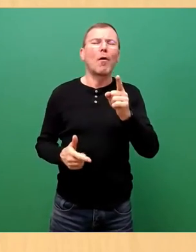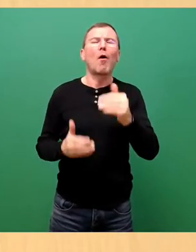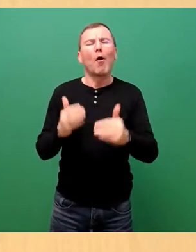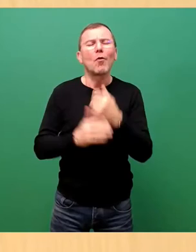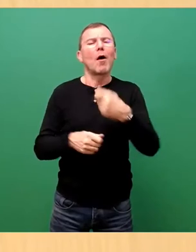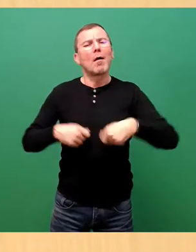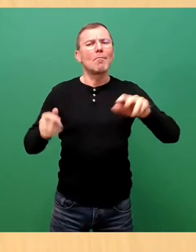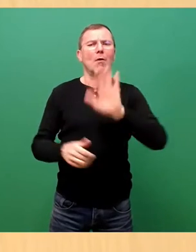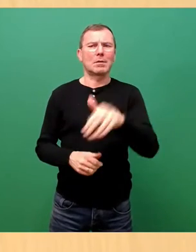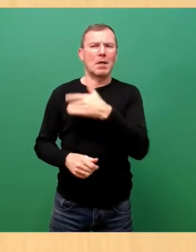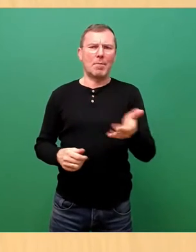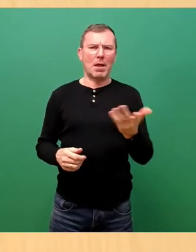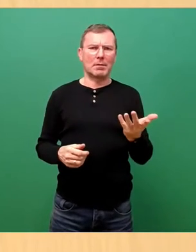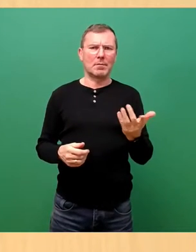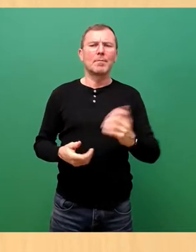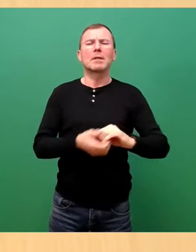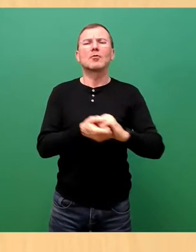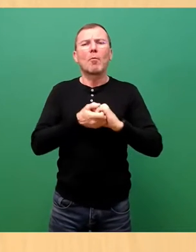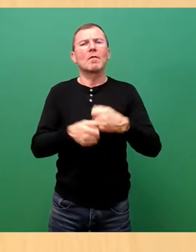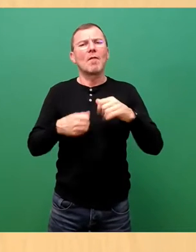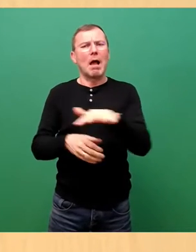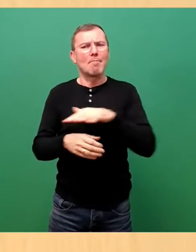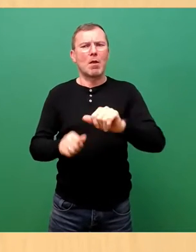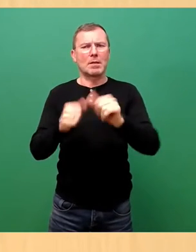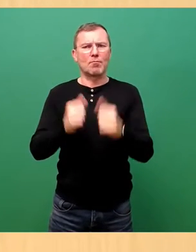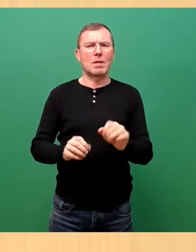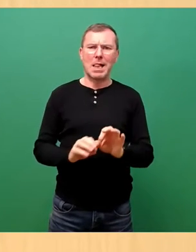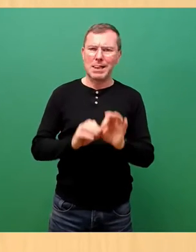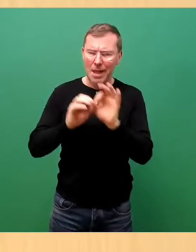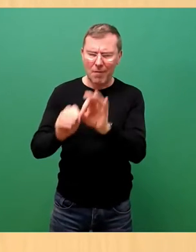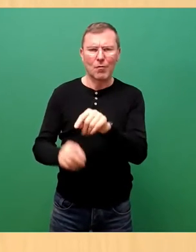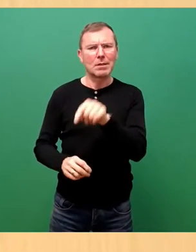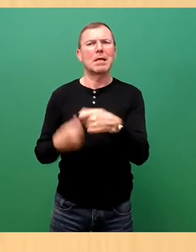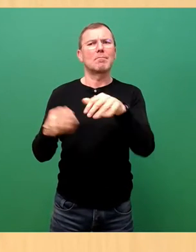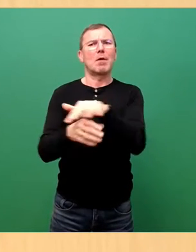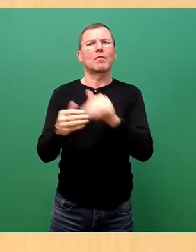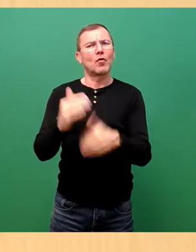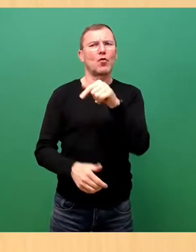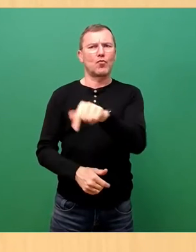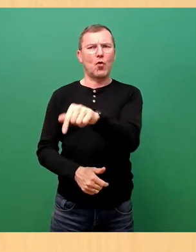damit das kooperative Baulandmodell für diese neuen Bebauungsgebiete.